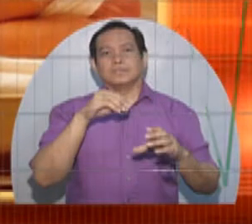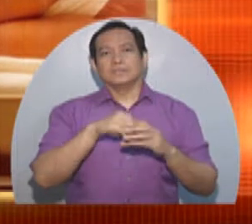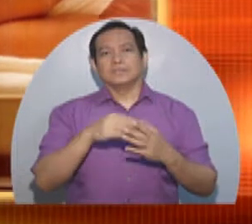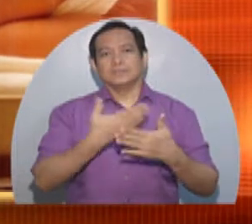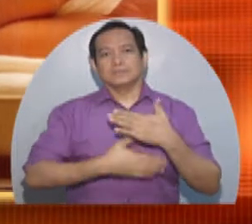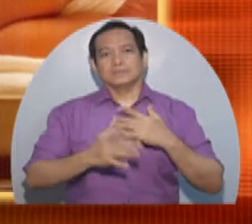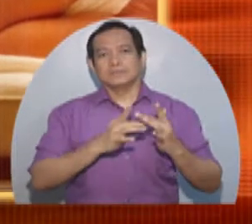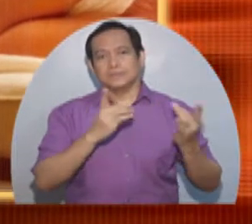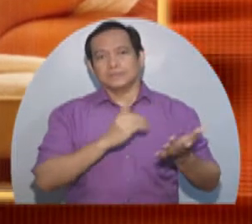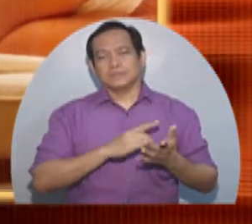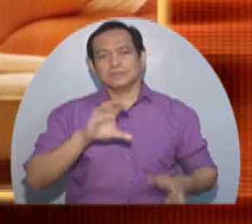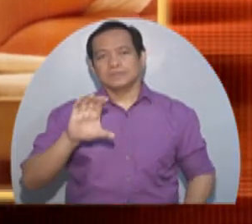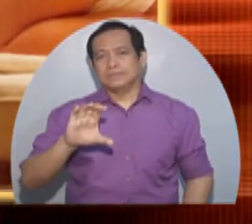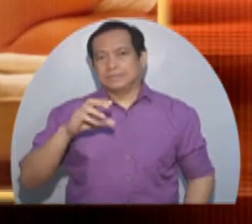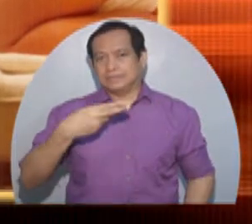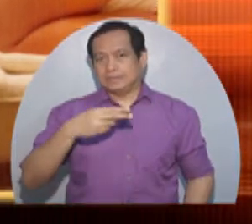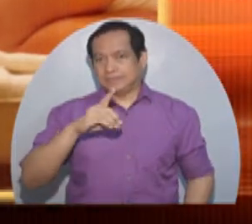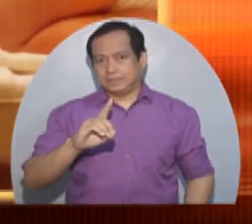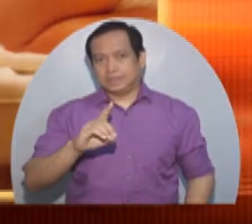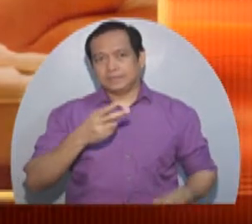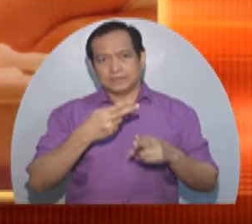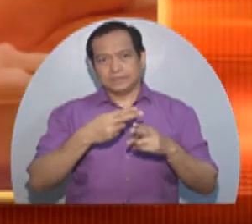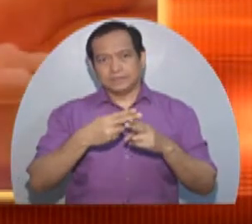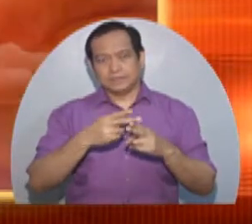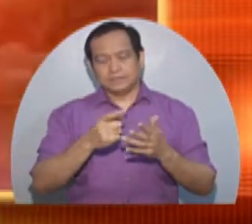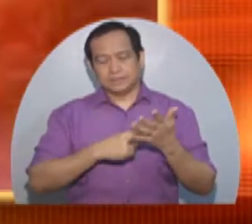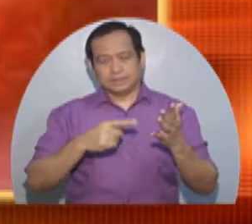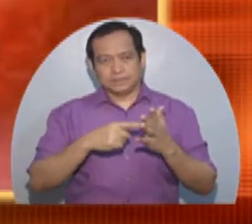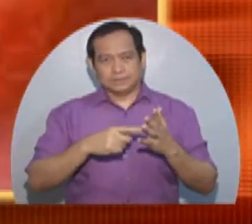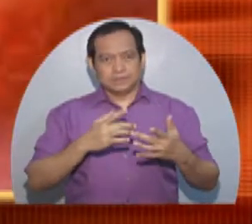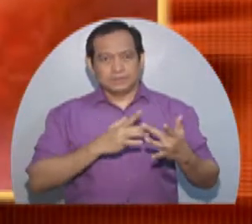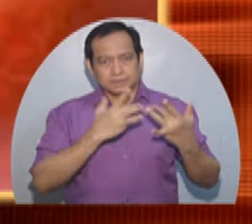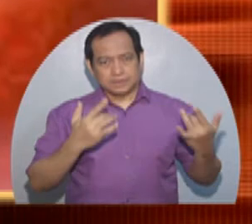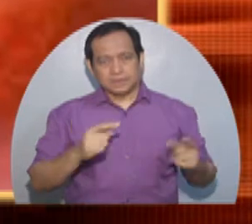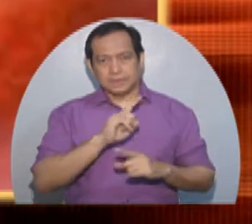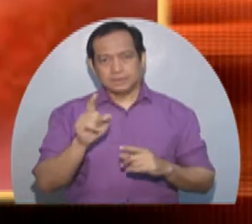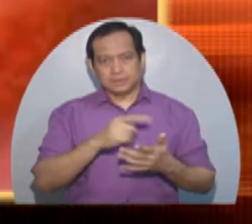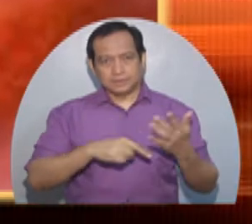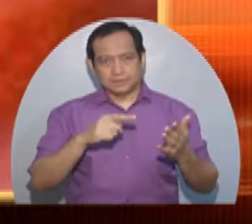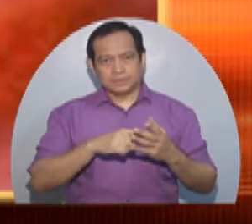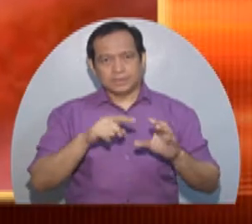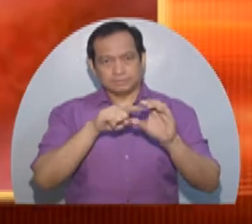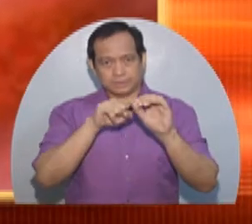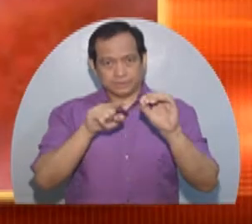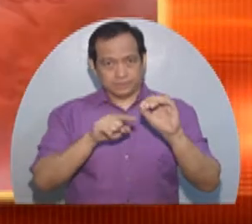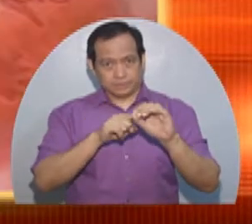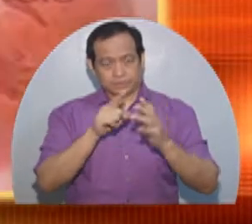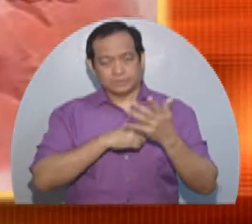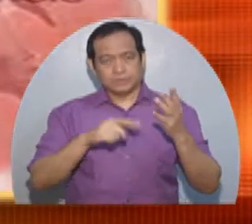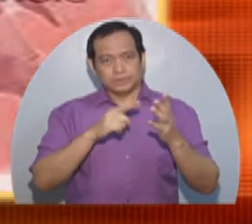Ang congenital heart disease o CHD ay tawag sa mga kondisyon ng puso kung saan ito ay mayroong